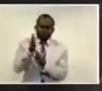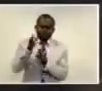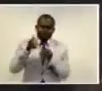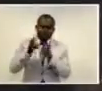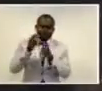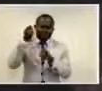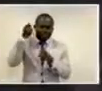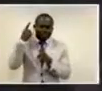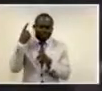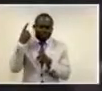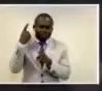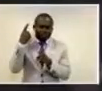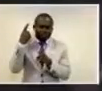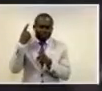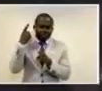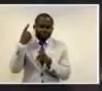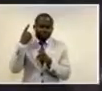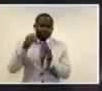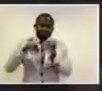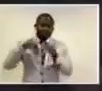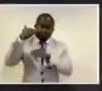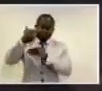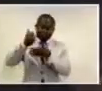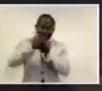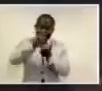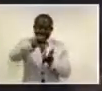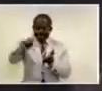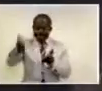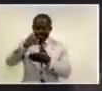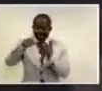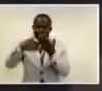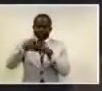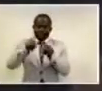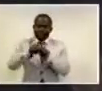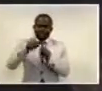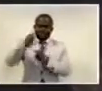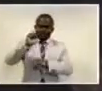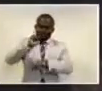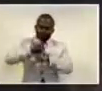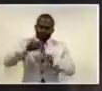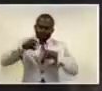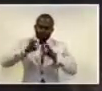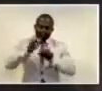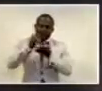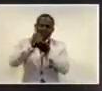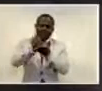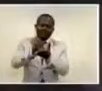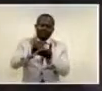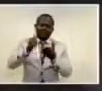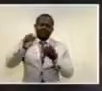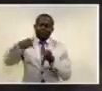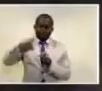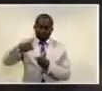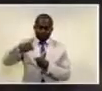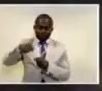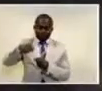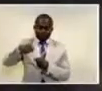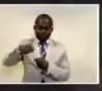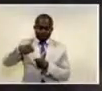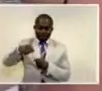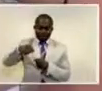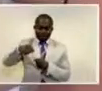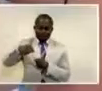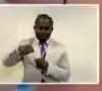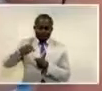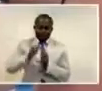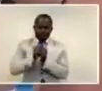kumva hanyuma ufashe n'abandi bameze nka we mushyireho uburyo muzabafasha Nyakubahwa